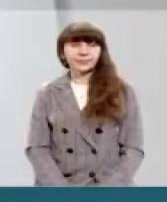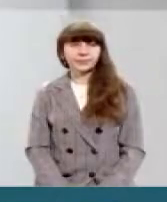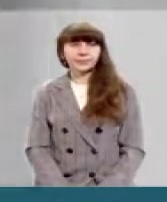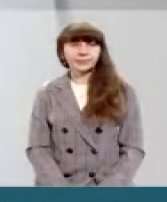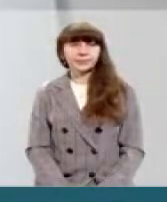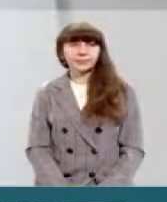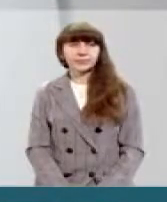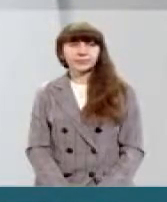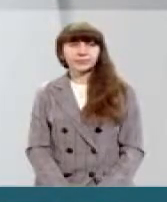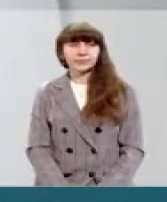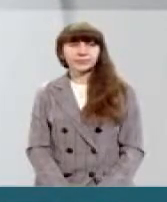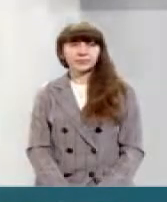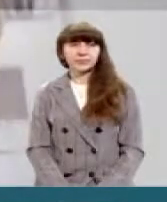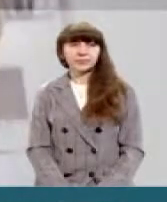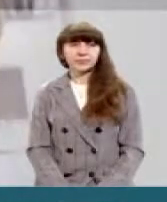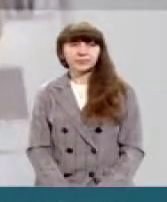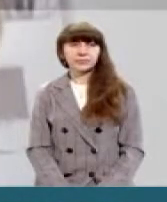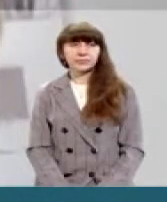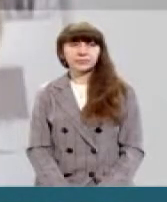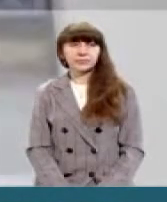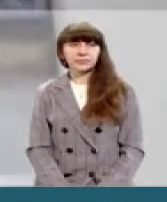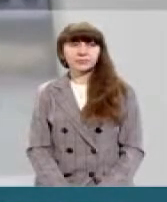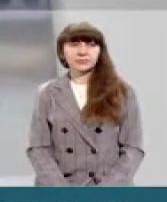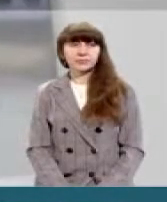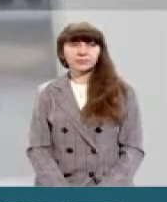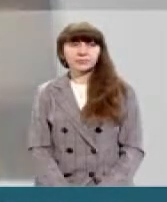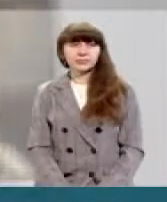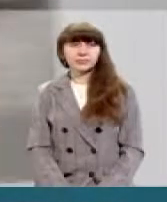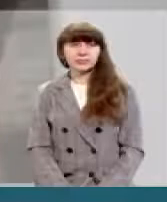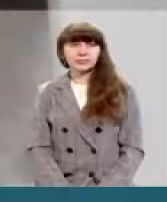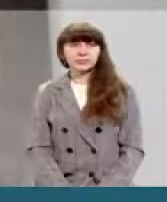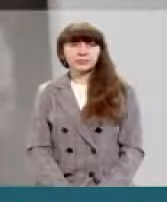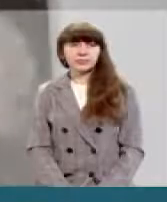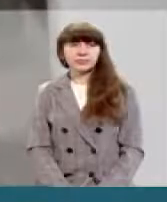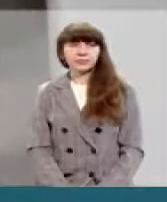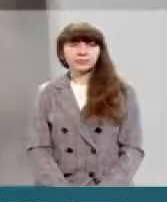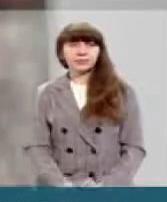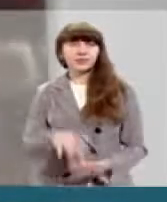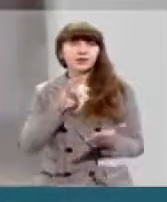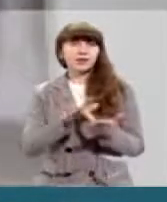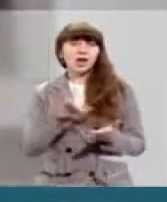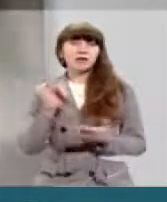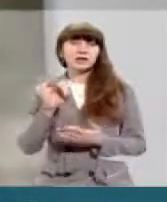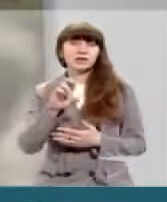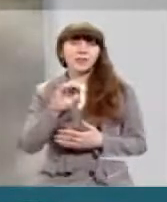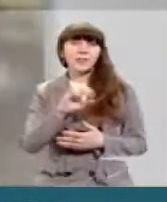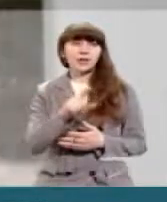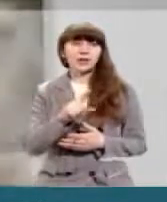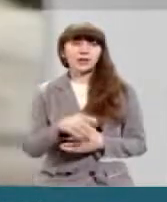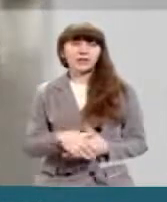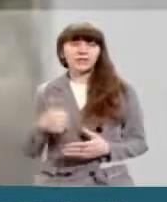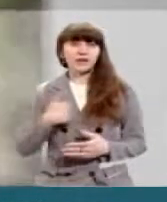оған тәжік-ауған шекарасында ұрыс қимылдарында қатысқан әскери қызметшілердің жеке заттары мен мұрағат құжаттары